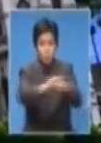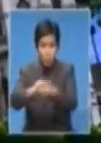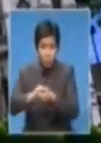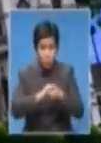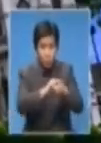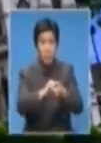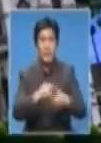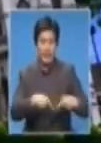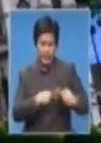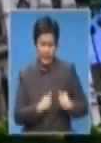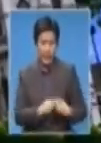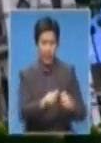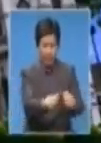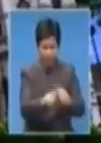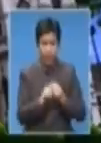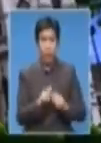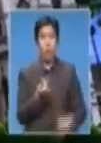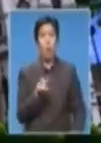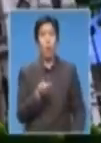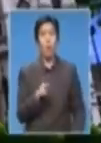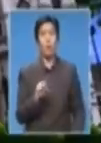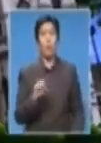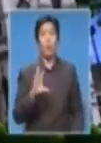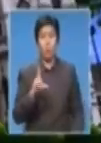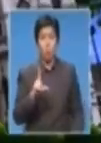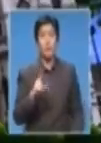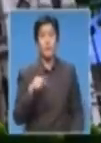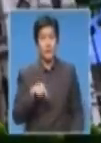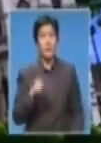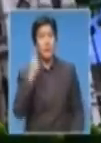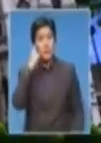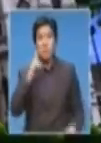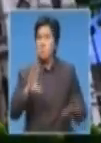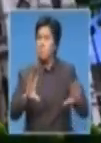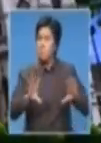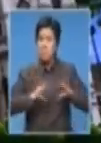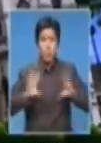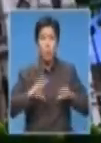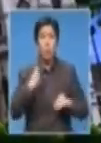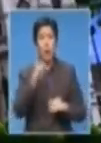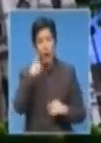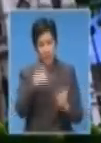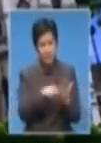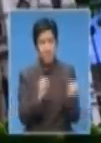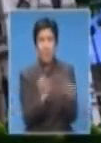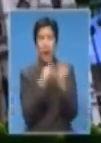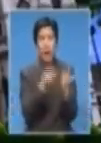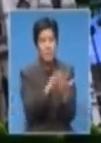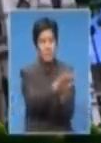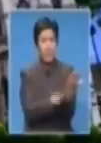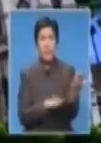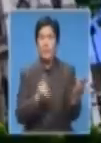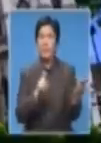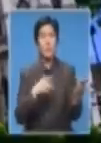กันบ้างนะกับคณะรักษาความสงบแห่งชาตินะครับแล้วก็อย่ายอมให้ใครมาทำให้บ้านเมืองเสียหายอีกต่อไปนะครับ